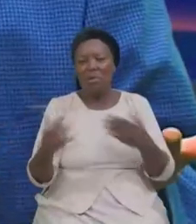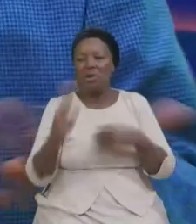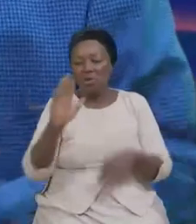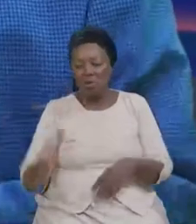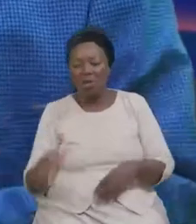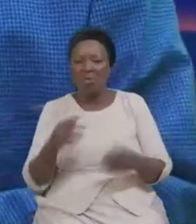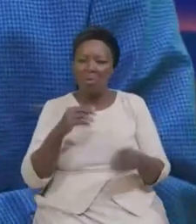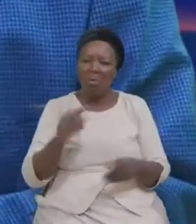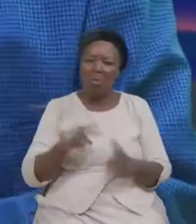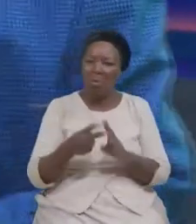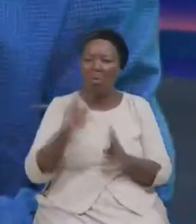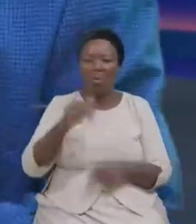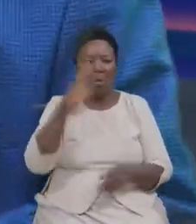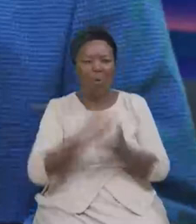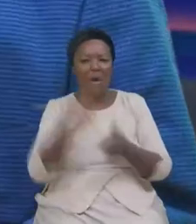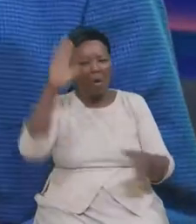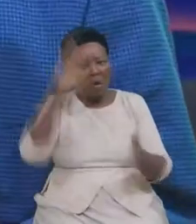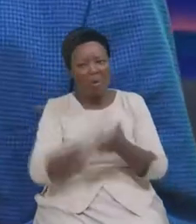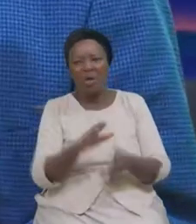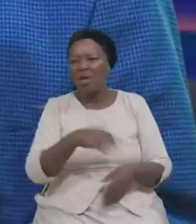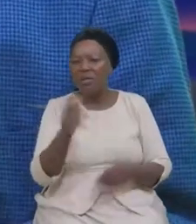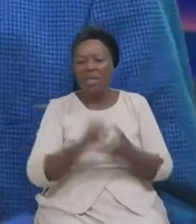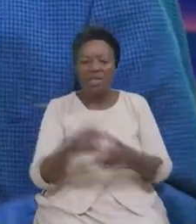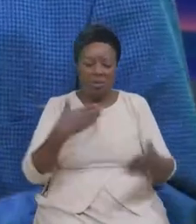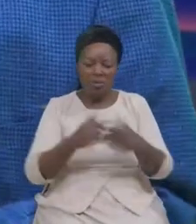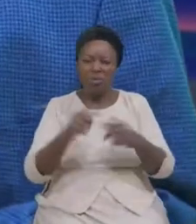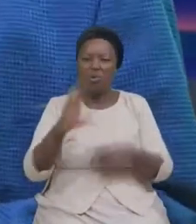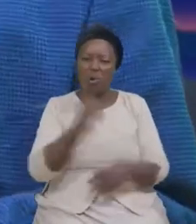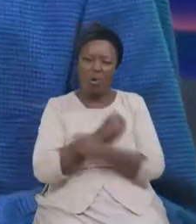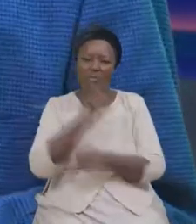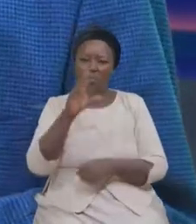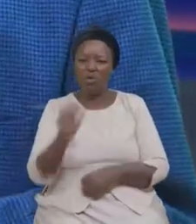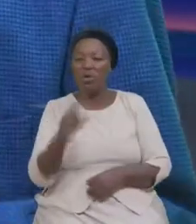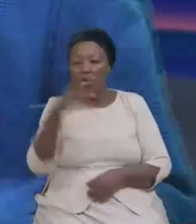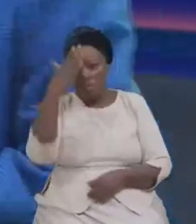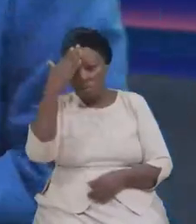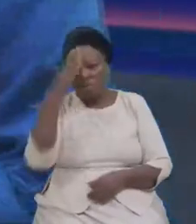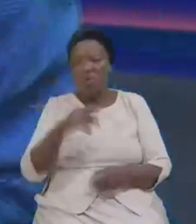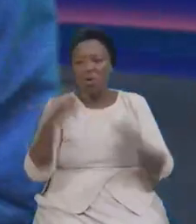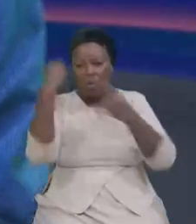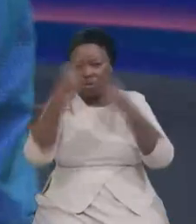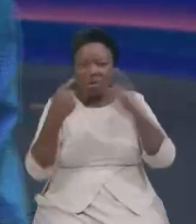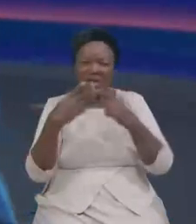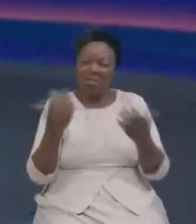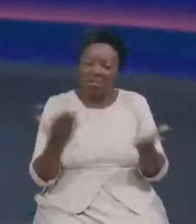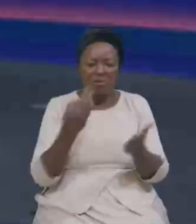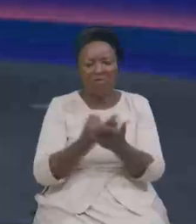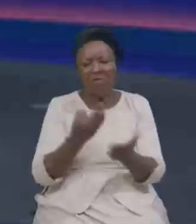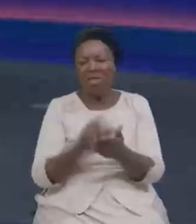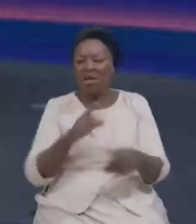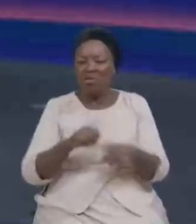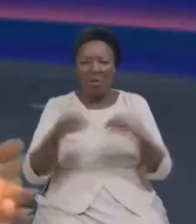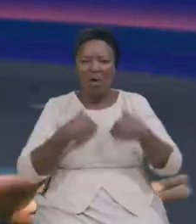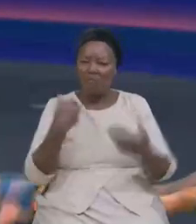soit, est proche de toi? Ton bien-aimé, est-ce que c'est concernant peut-être ta situation financière ou bien c'est